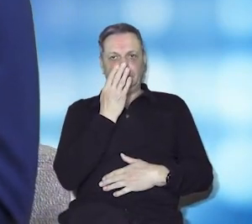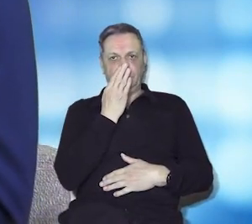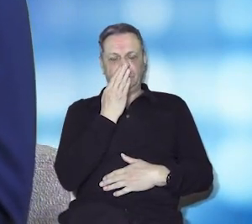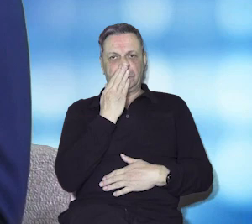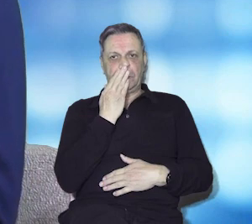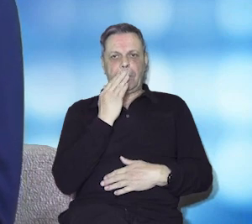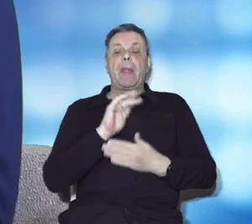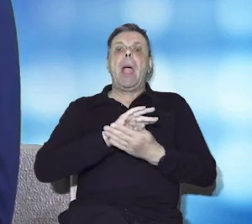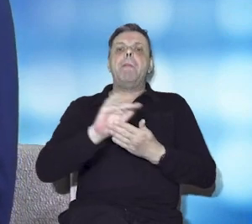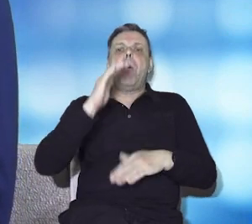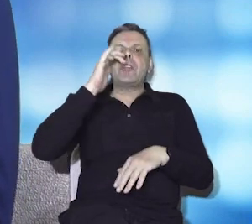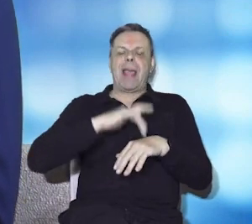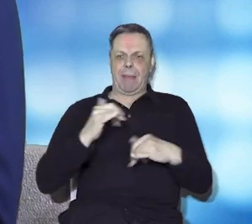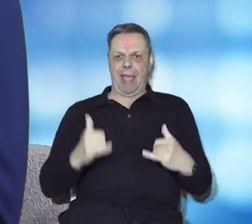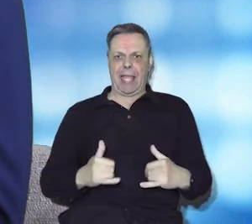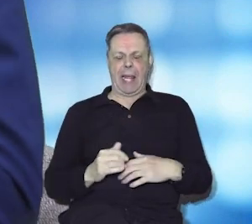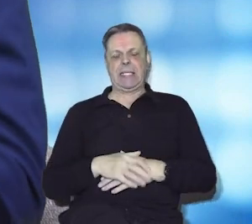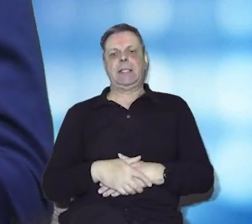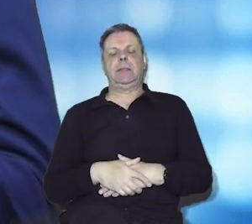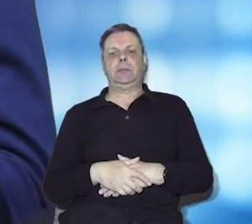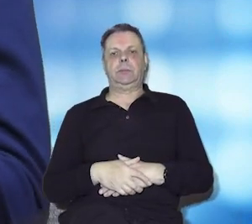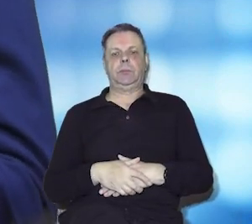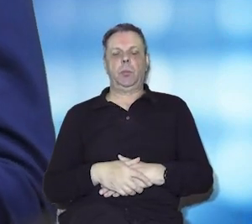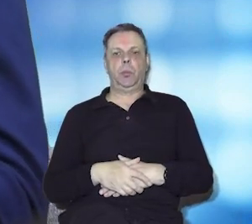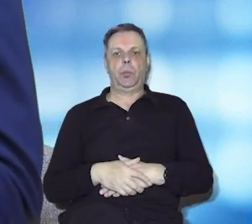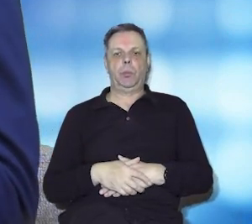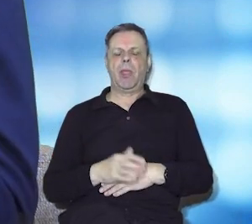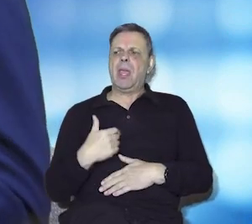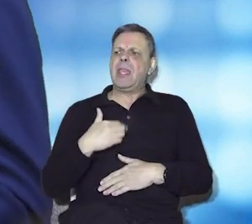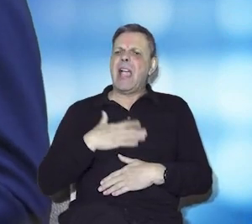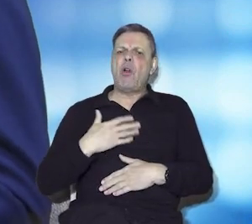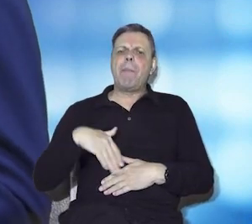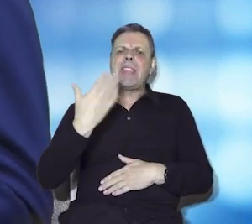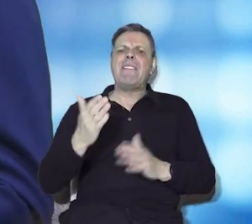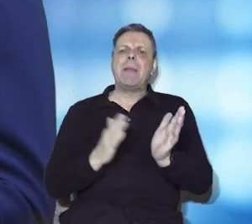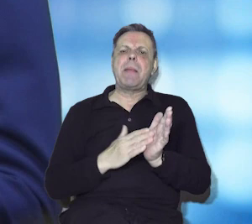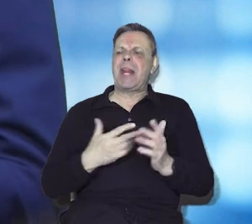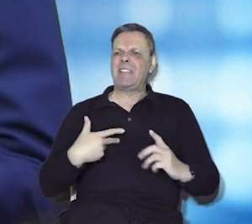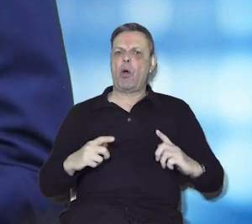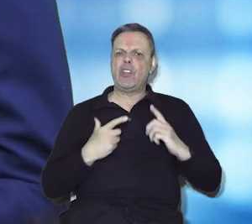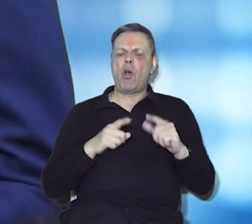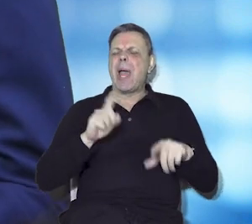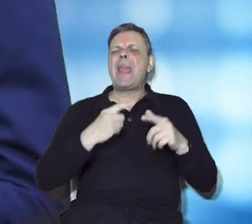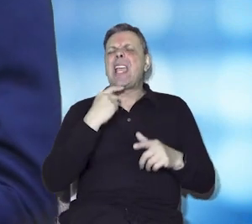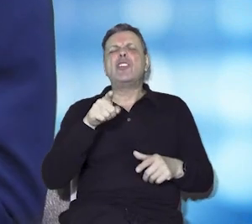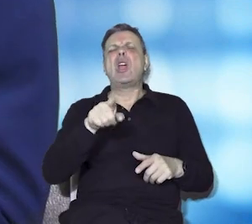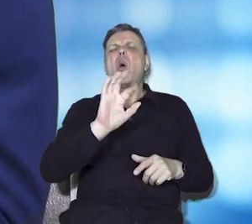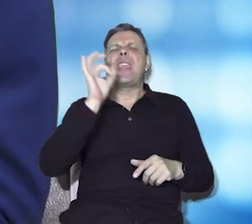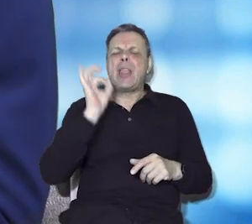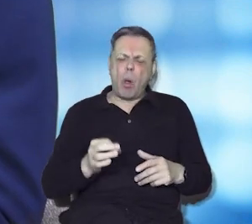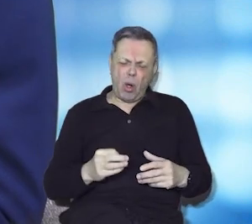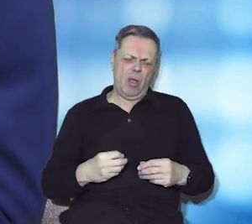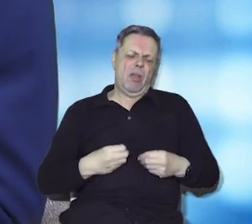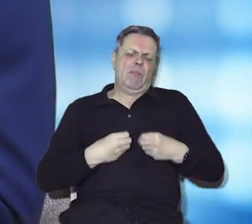Posebna tema je danas u emisiji, nekako volim davati primjere iz svog života. Neki kažu da nije dobro iznositi